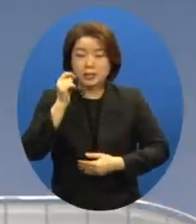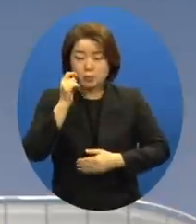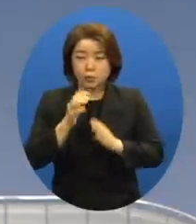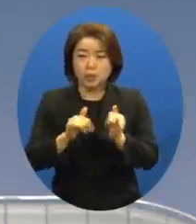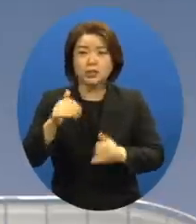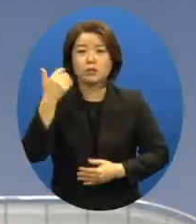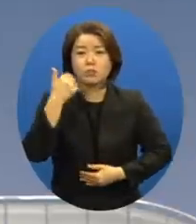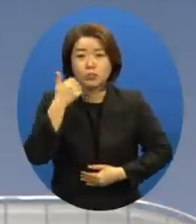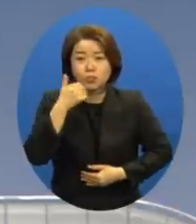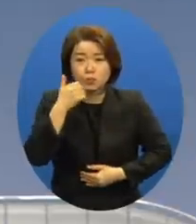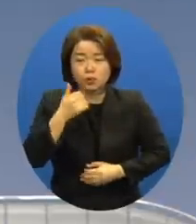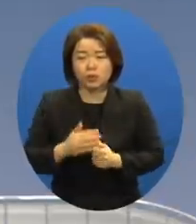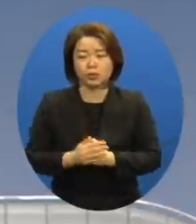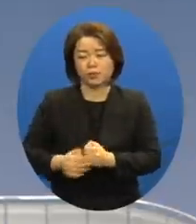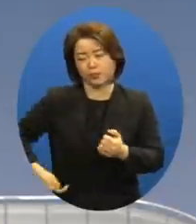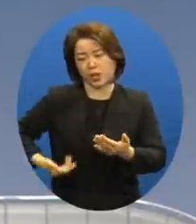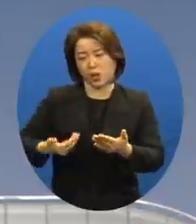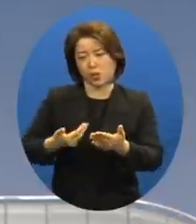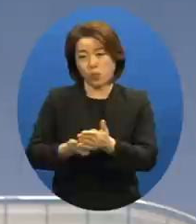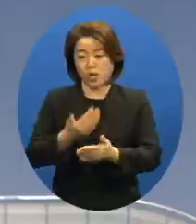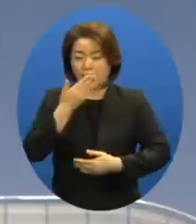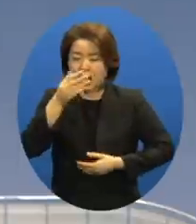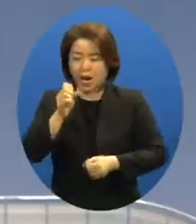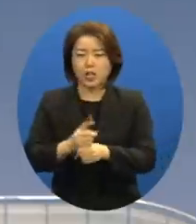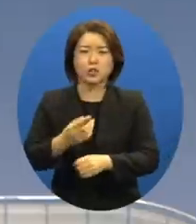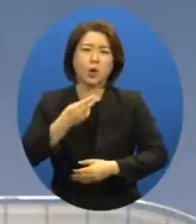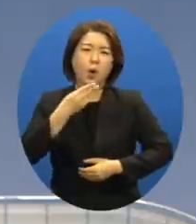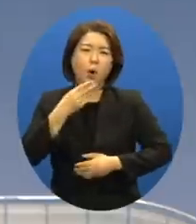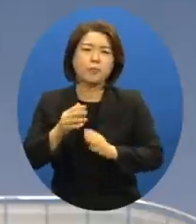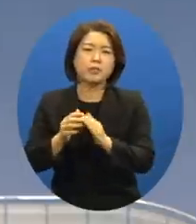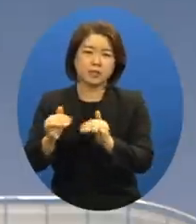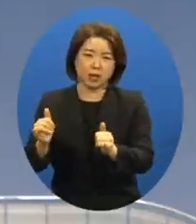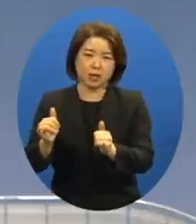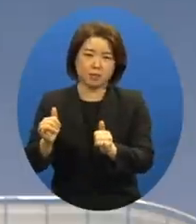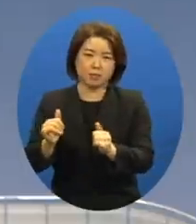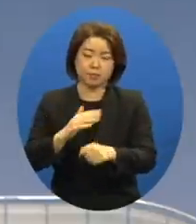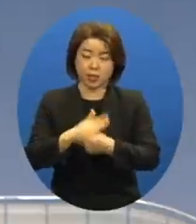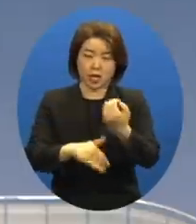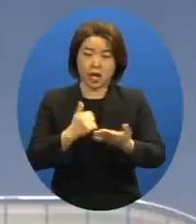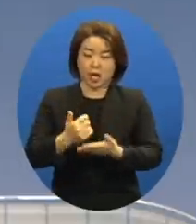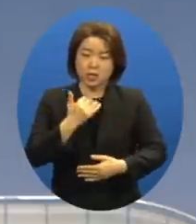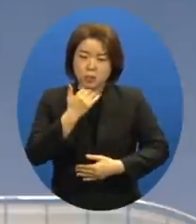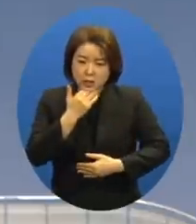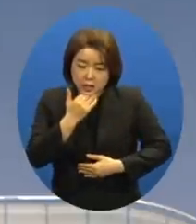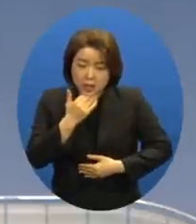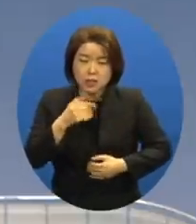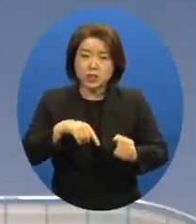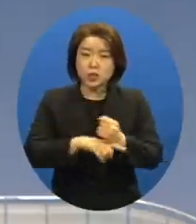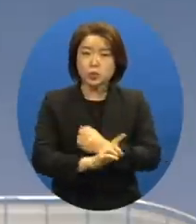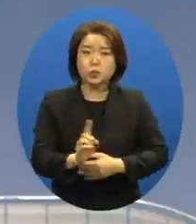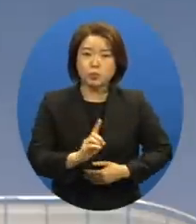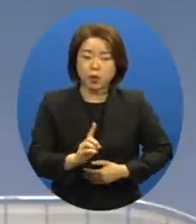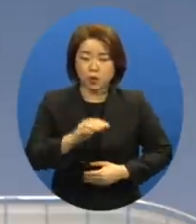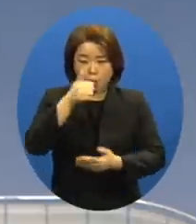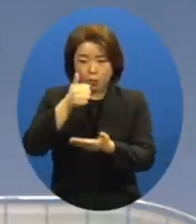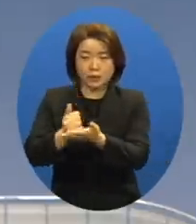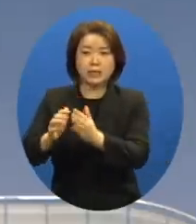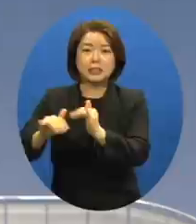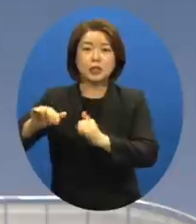사람들입니까 회개 할 가능성이 없는 겁니다 하나님이 기다리시는 것은 죄인이라도